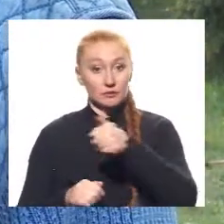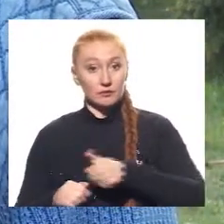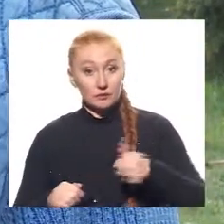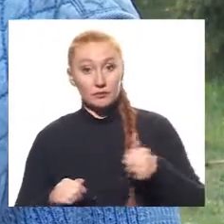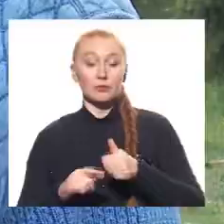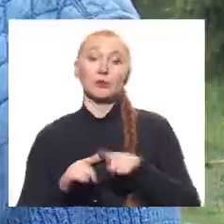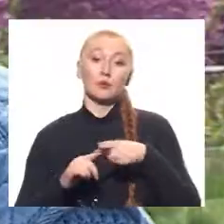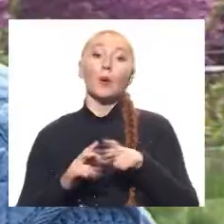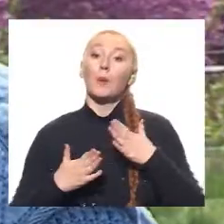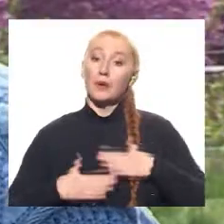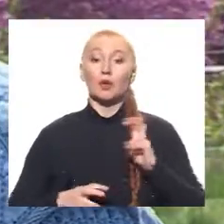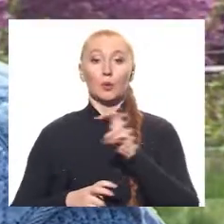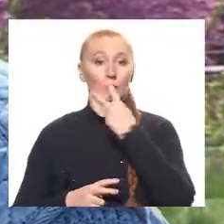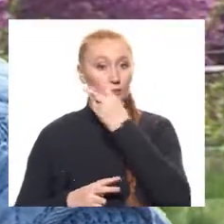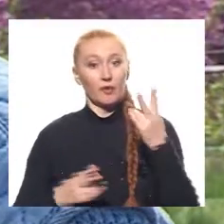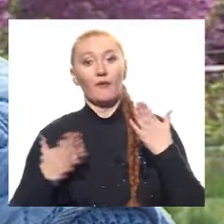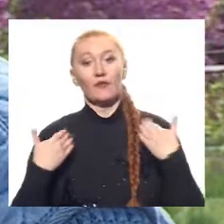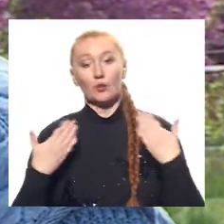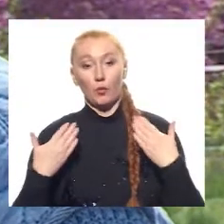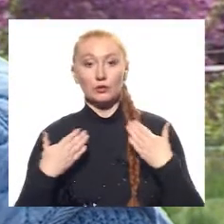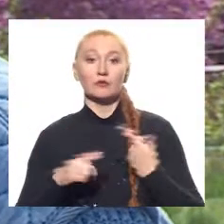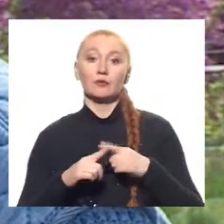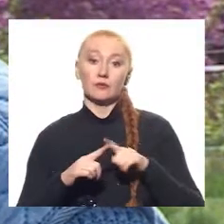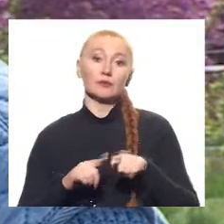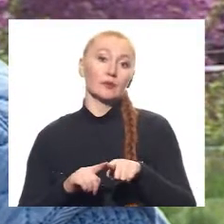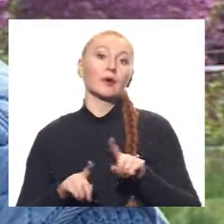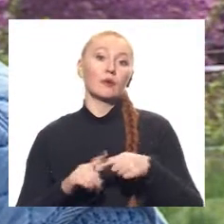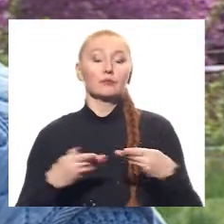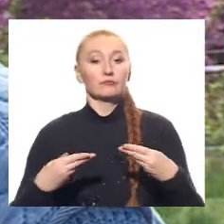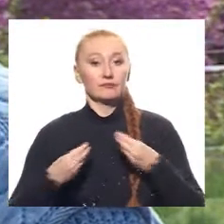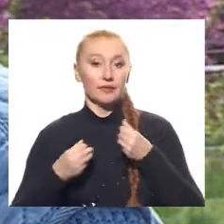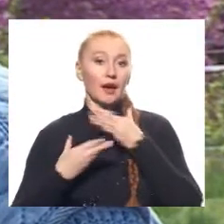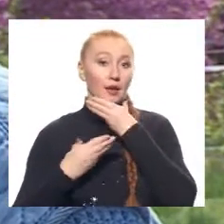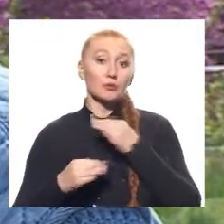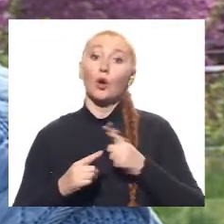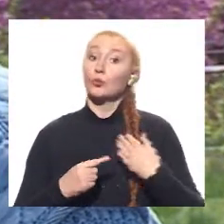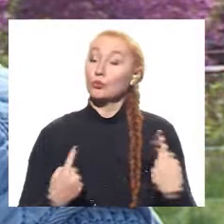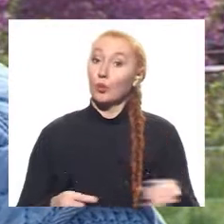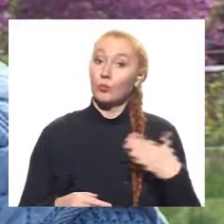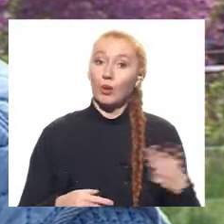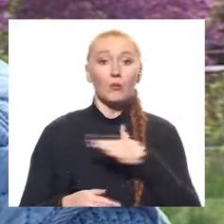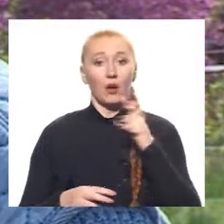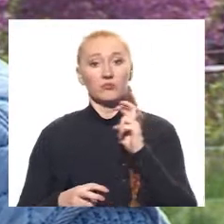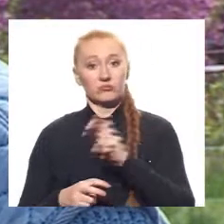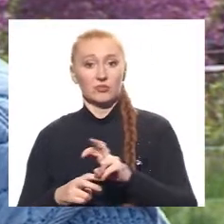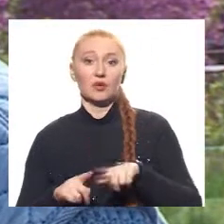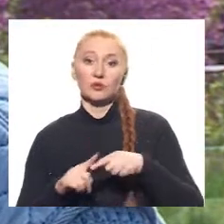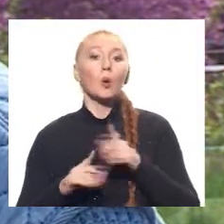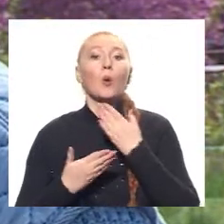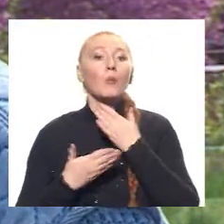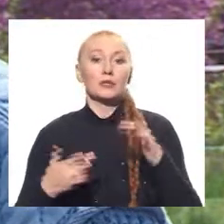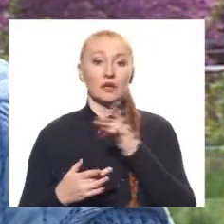сторони приємно, що люди приходять сюди, відпочивають, нас знають і насолоджуються цією красою. Але з іншого боку, багато хто приходить сюди ніби останній